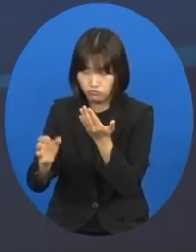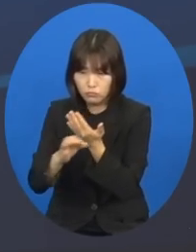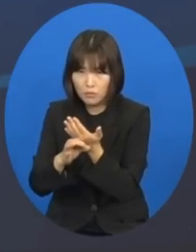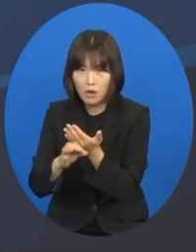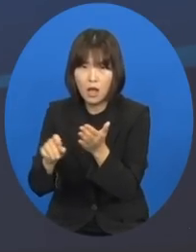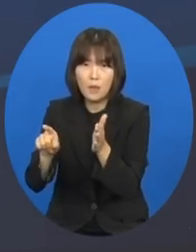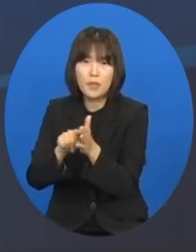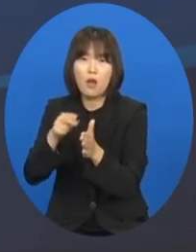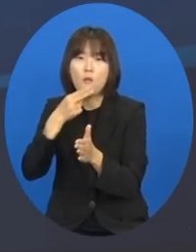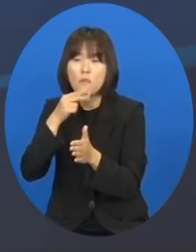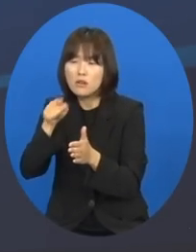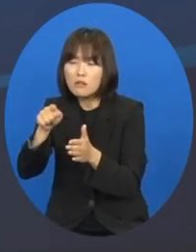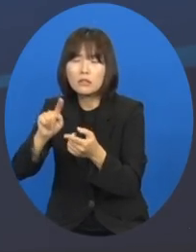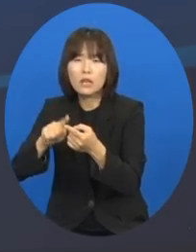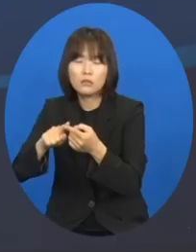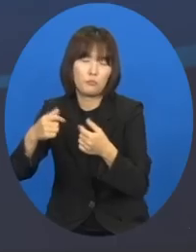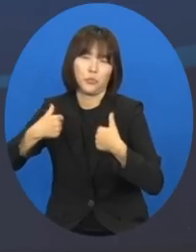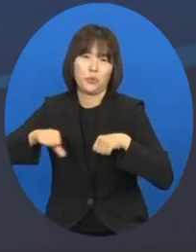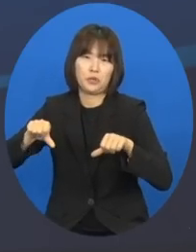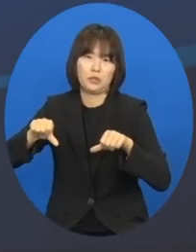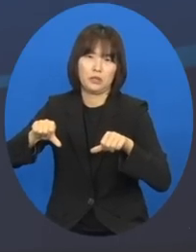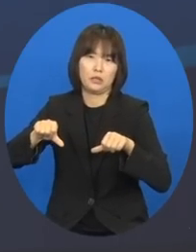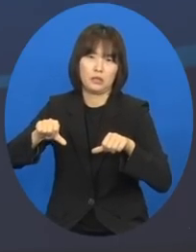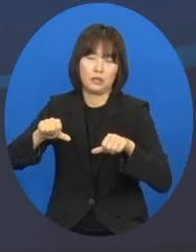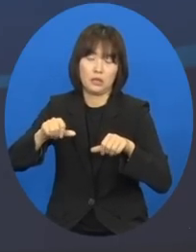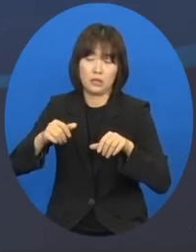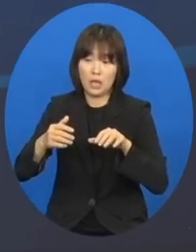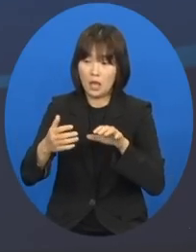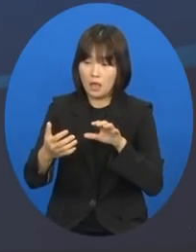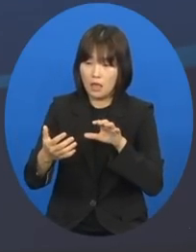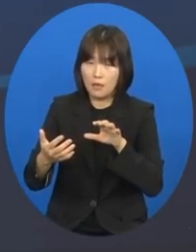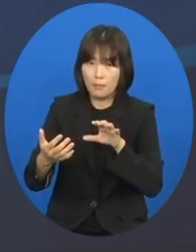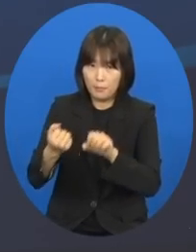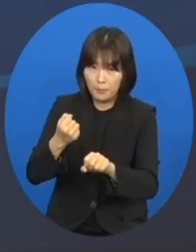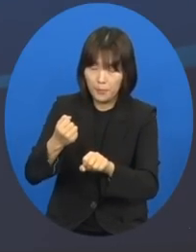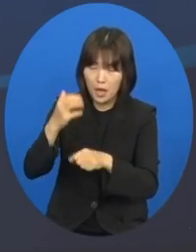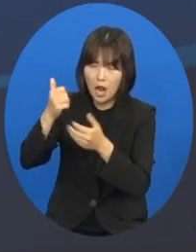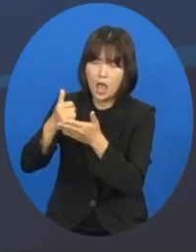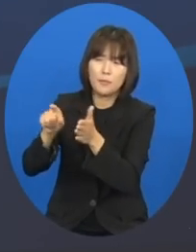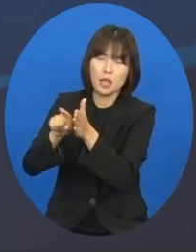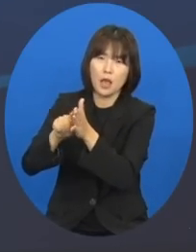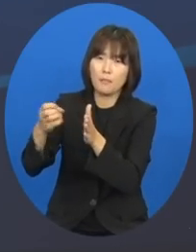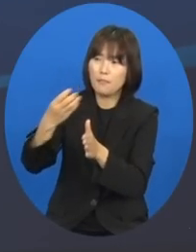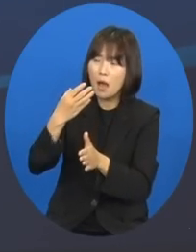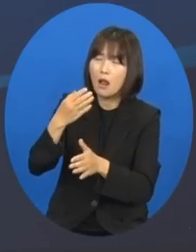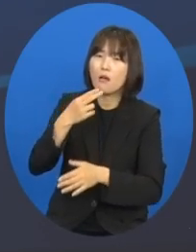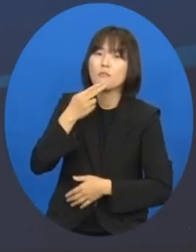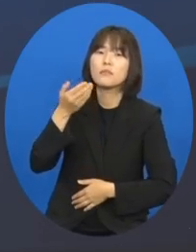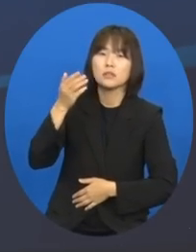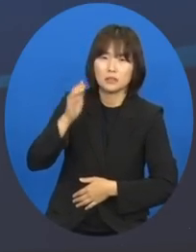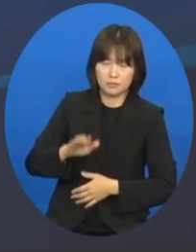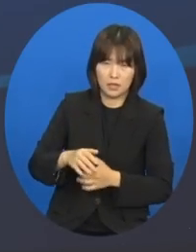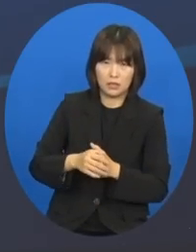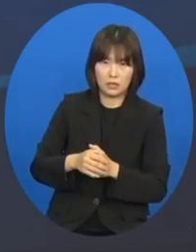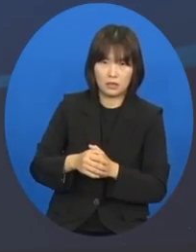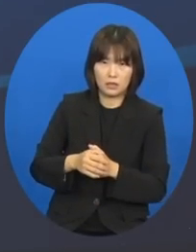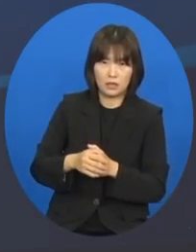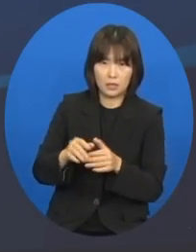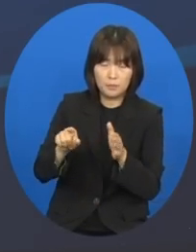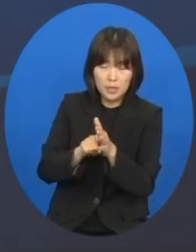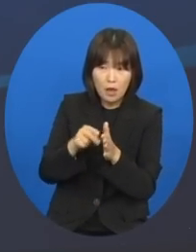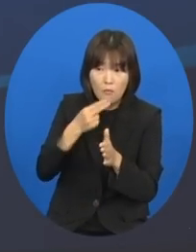그렇다고 해서 유신론 하나님을 믿겠다고 당장 얘기하는 것은 아니지만 적어도 불가지론까지는 가게 만들어요 그리고 하나님